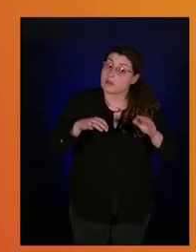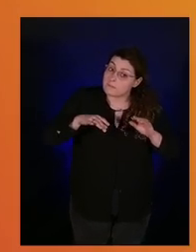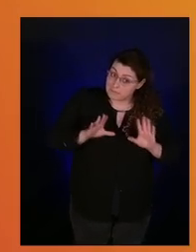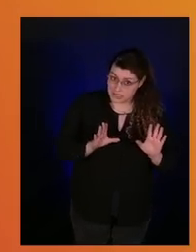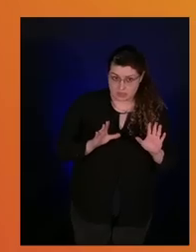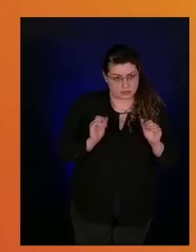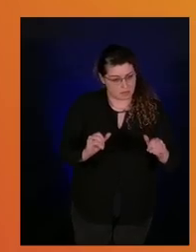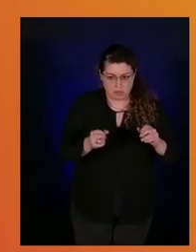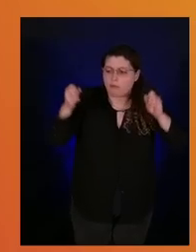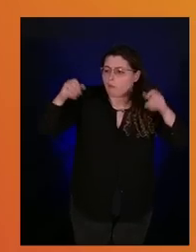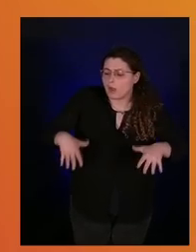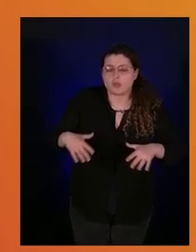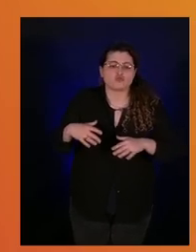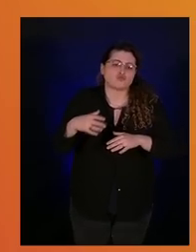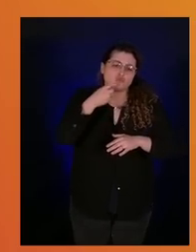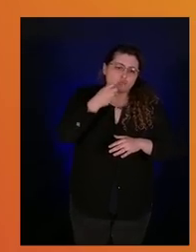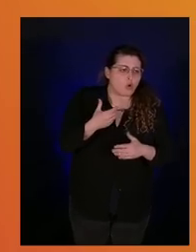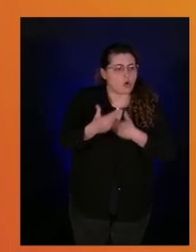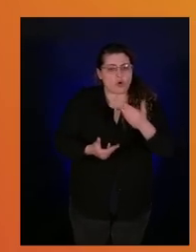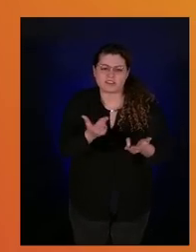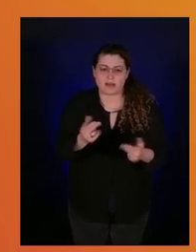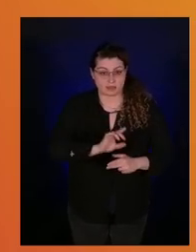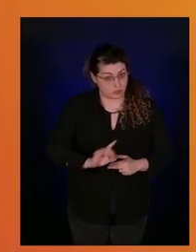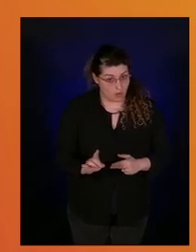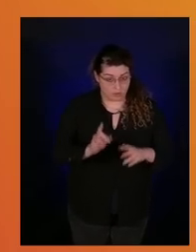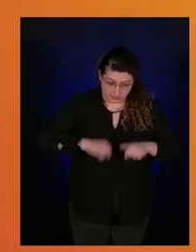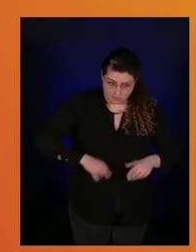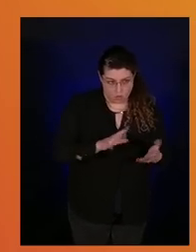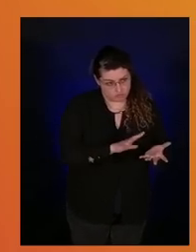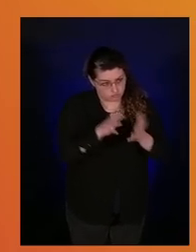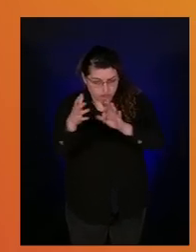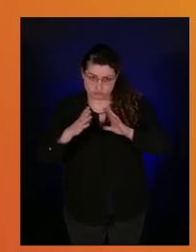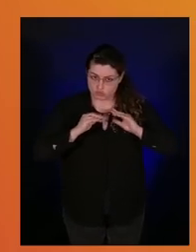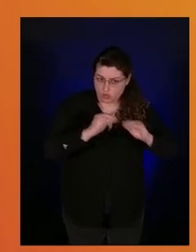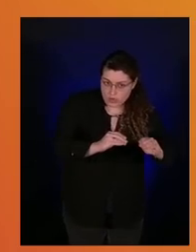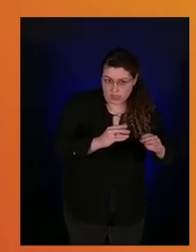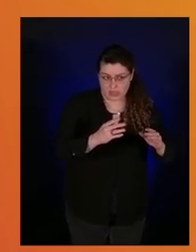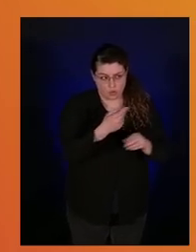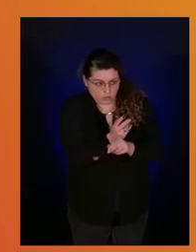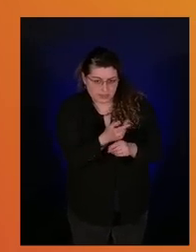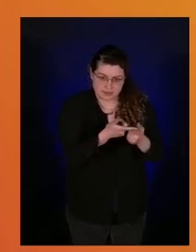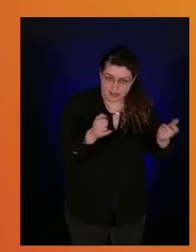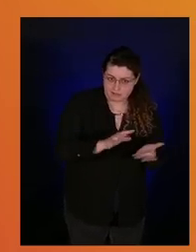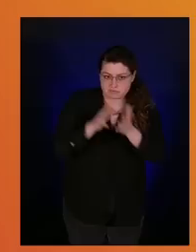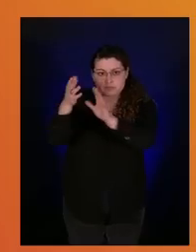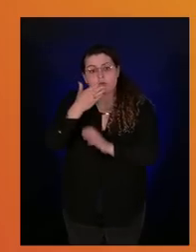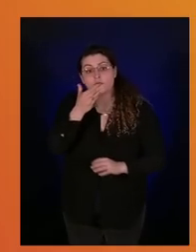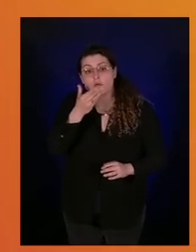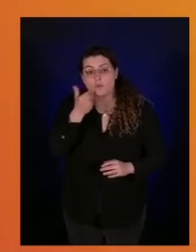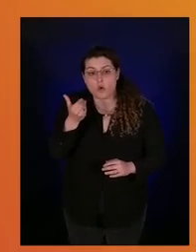attention sur le sujet en faisant encore évoluer nos pratiques communes et nos outils. À ce